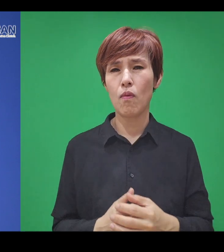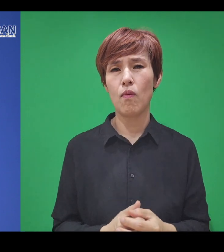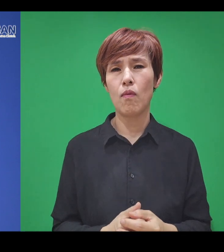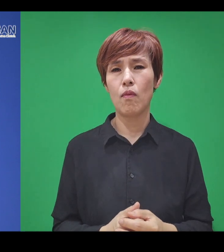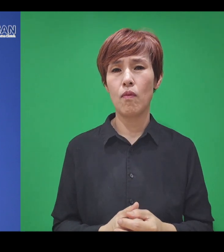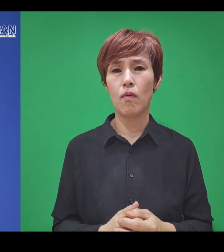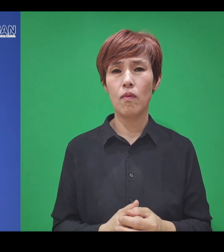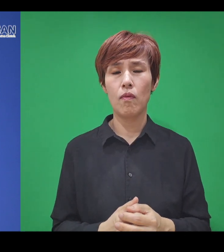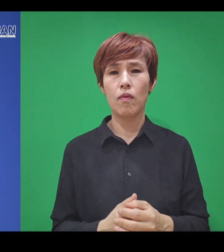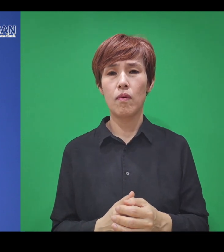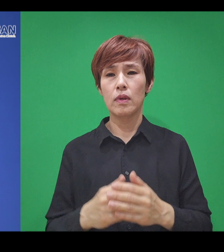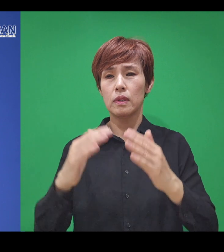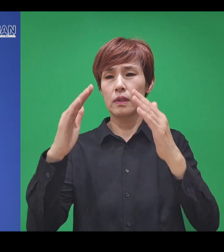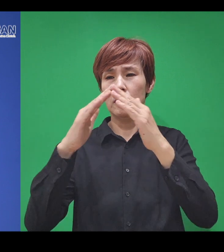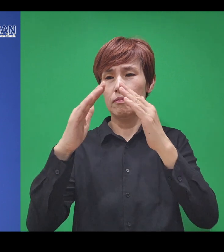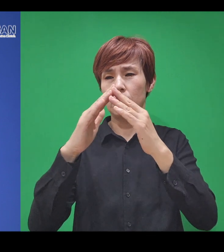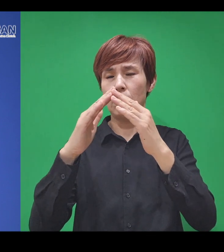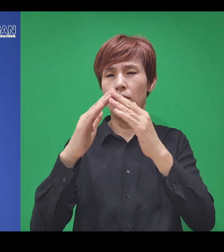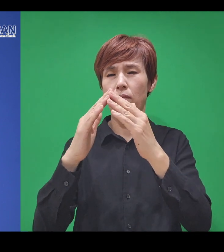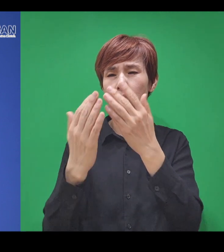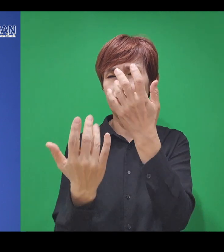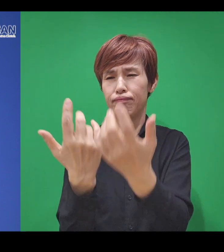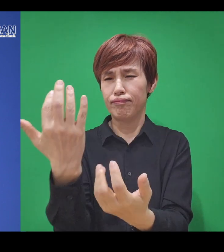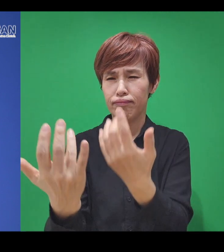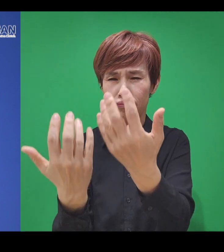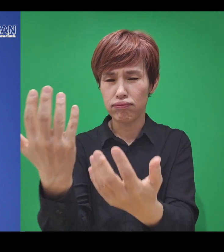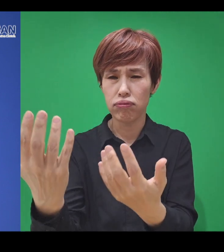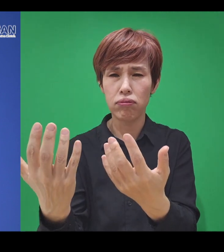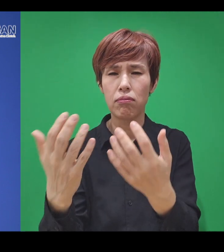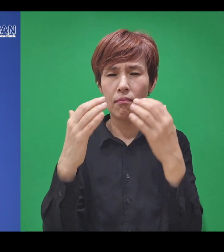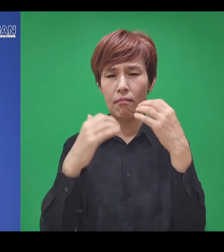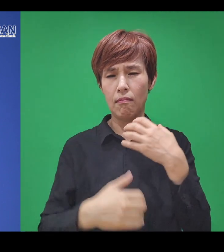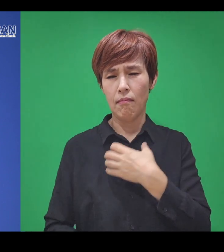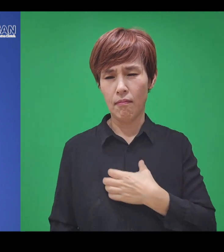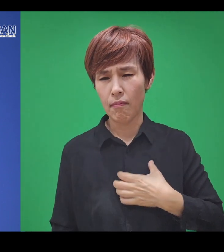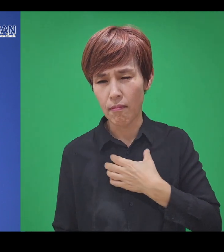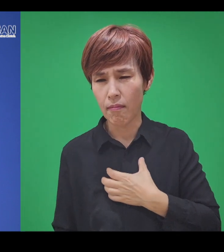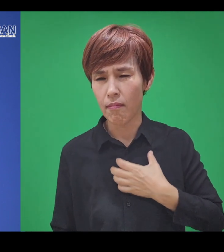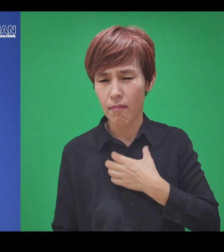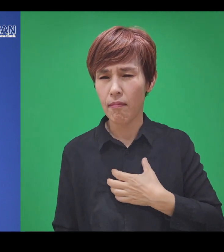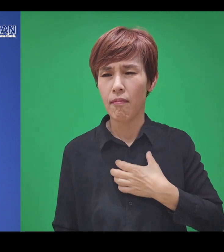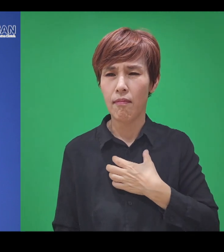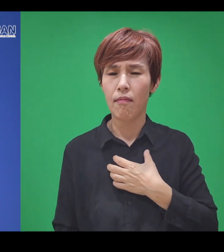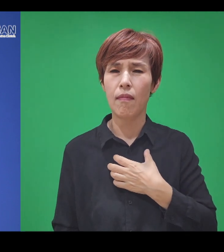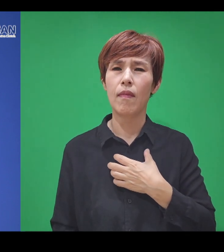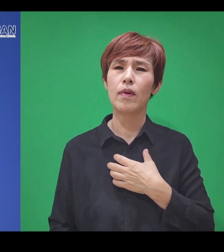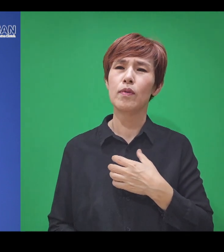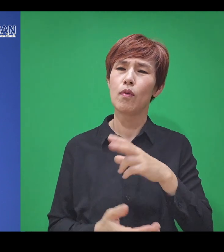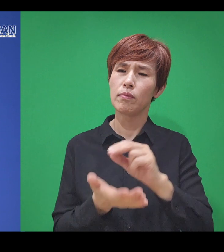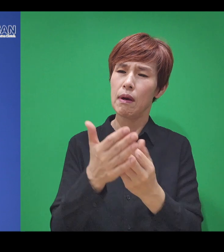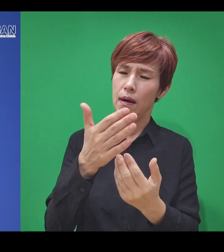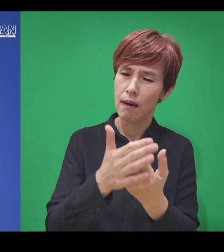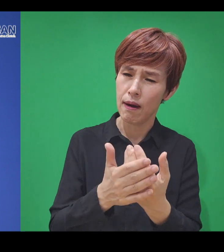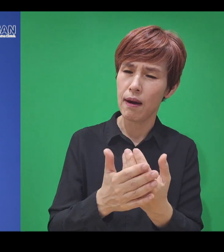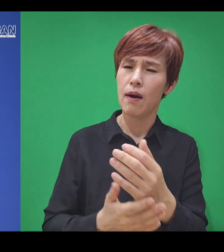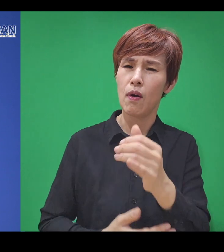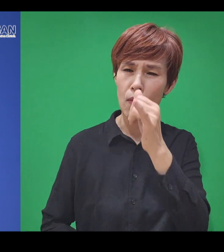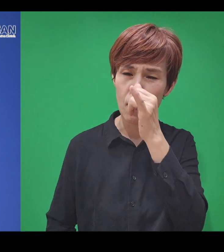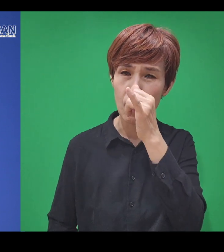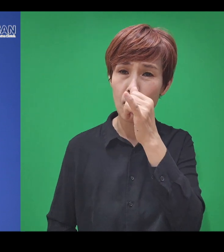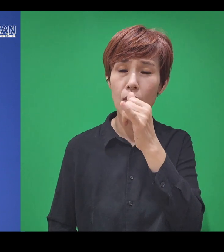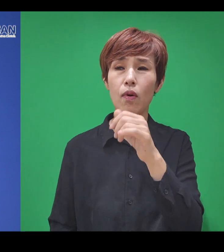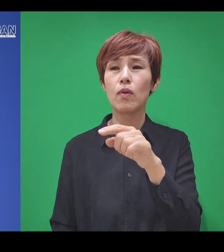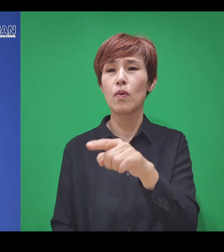다 잃어버리고 고통당한 분들도 계실 테고, 그분들과 함께 예배를 드려야 하는 목사님들도